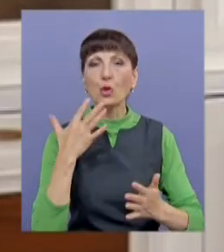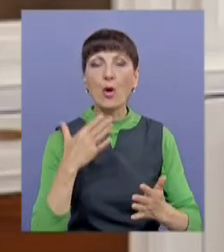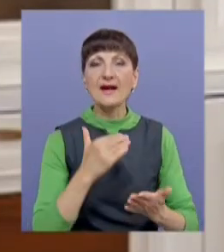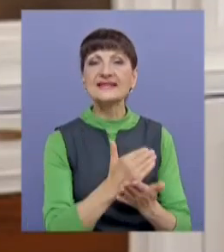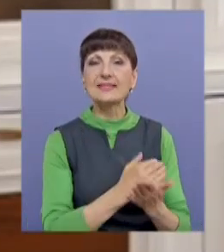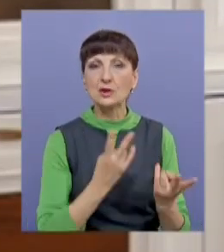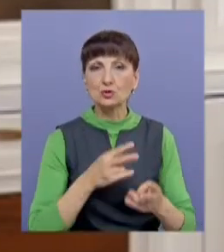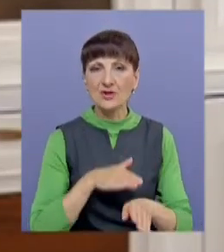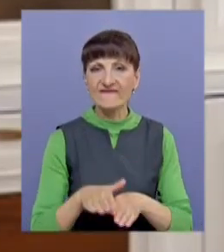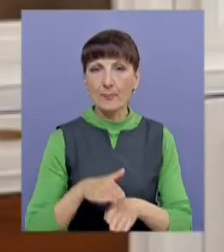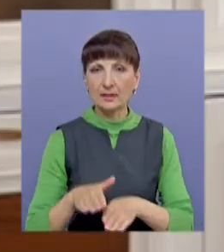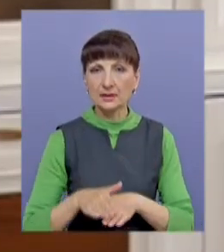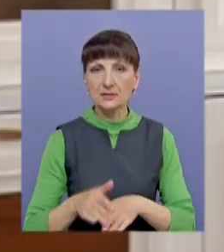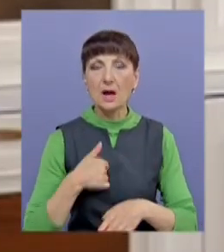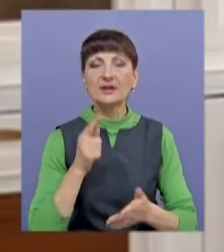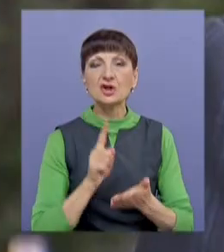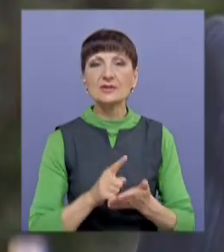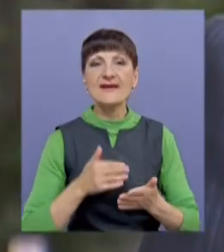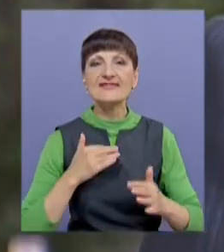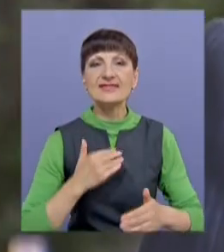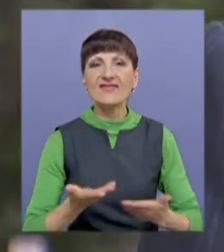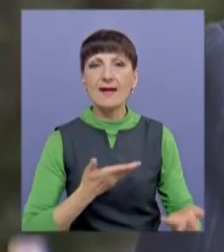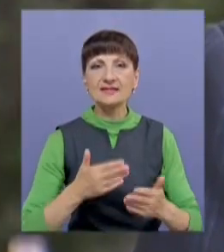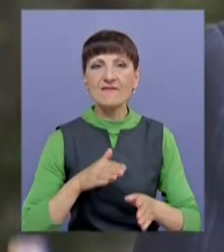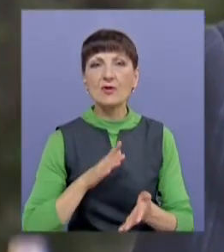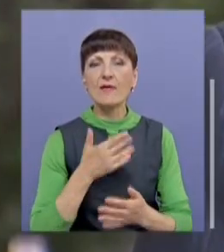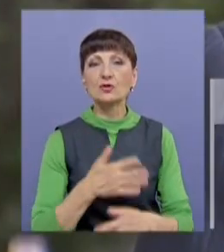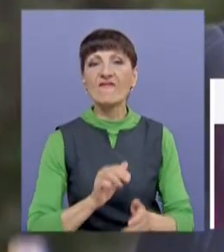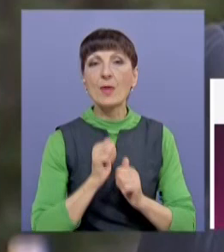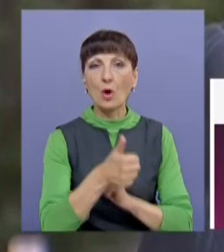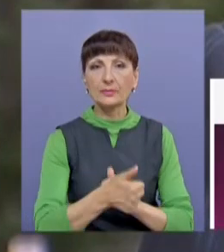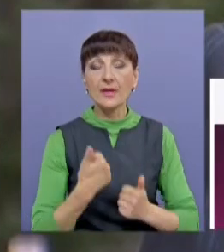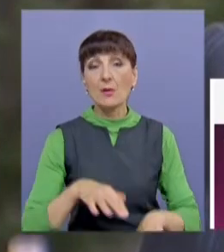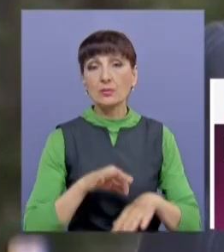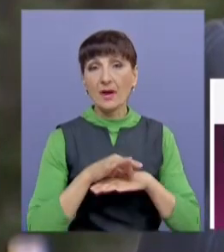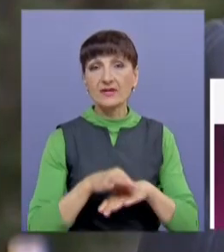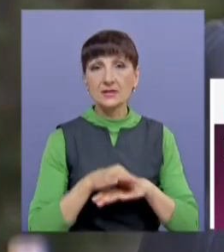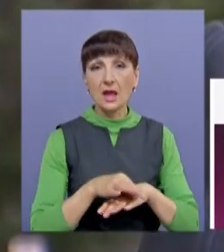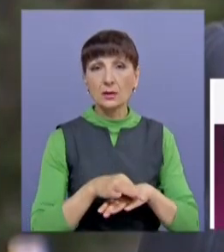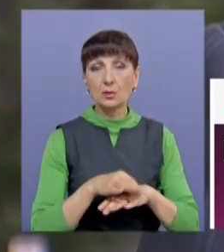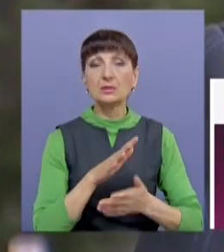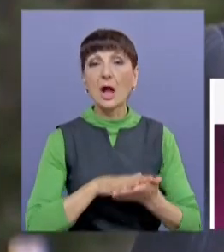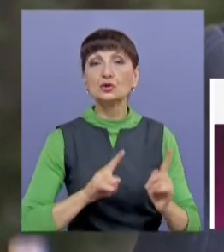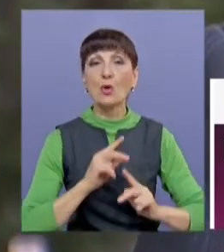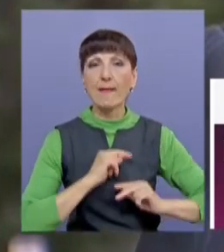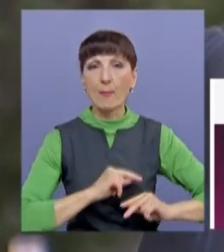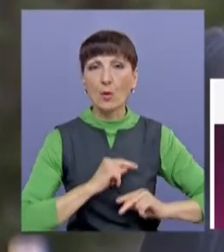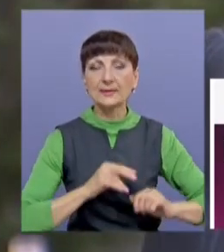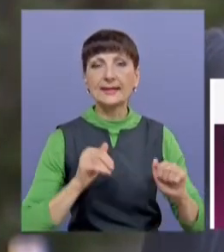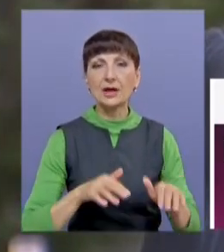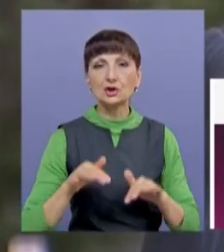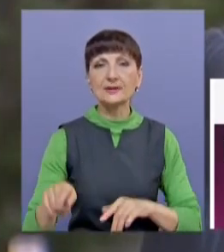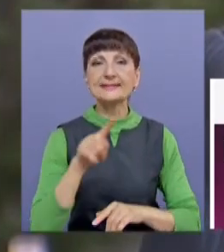так мы должны двигаться вперед. Теперь предстоит большая работа по проведению работы для решения